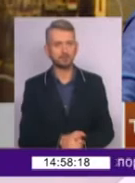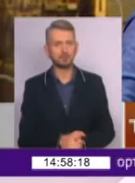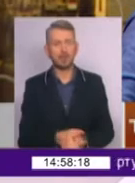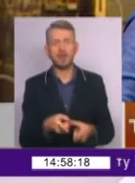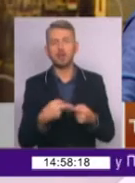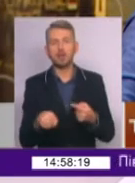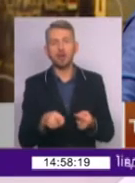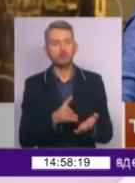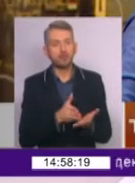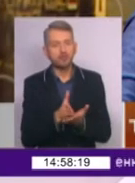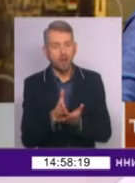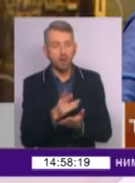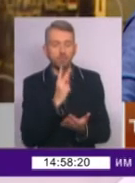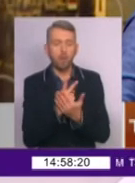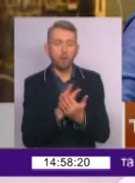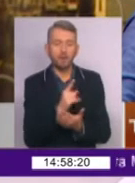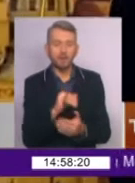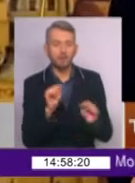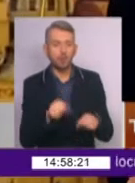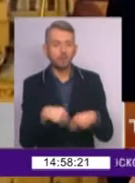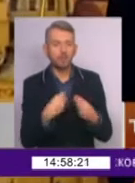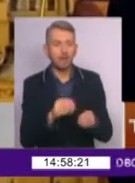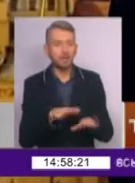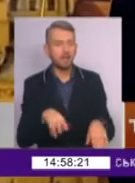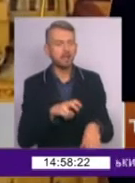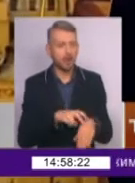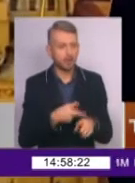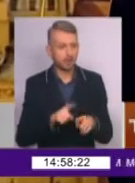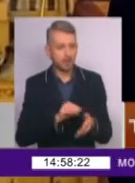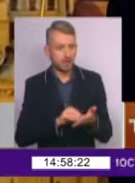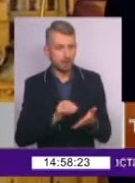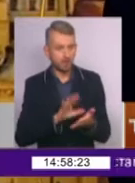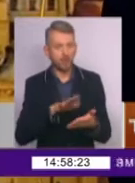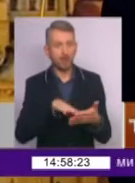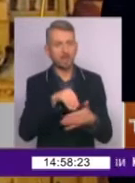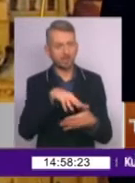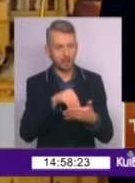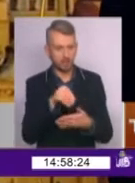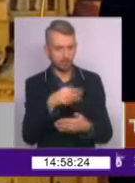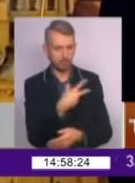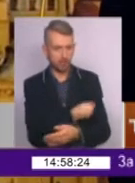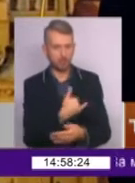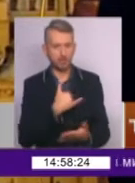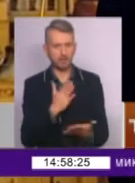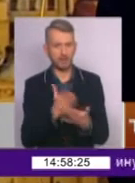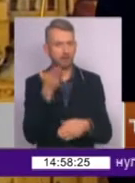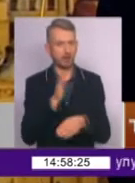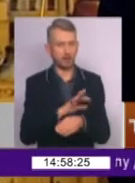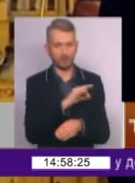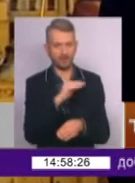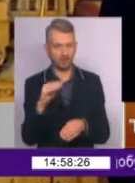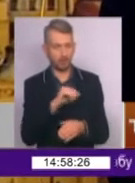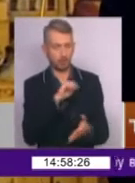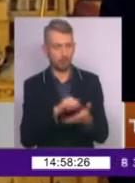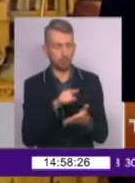Інакший шлях, в принципі, покази може дати навіть педіатр, тому що це написано в календарі щеплень. У нас є наказ, це офіційний документ, в